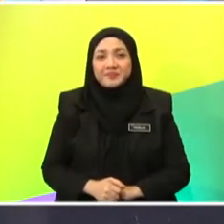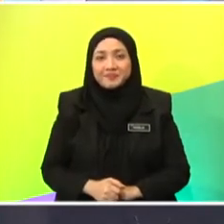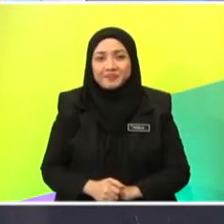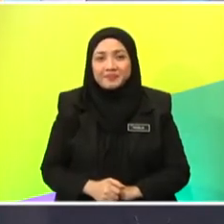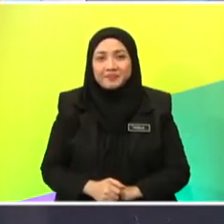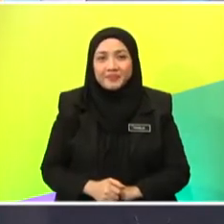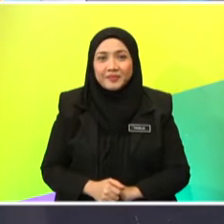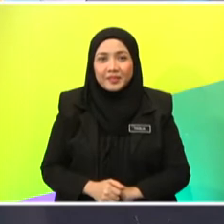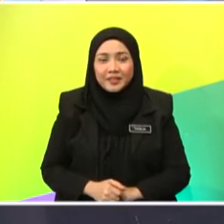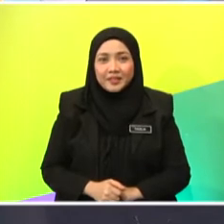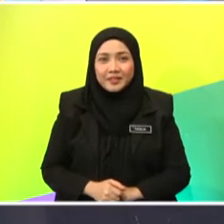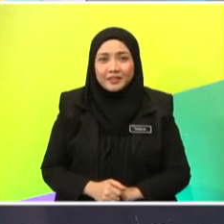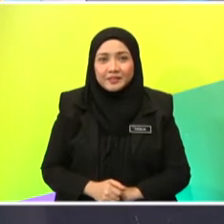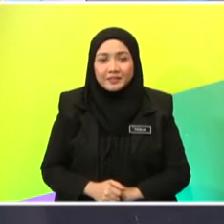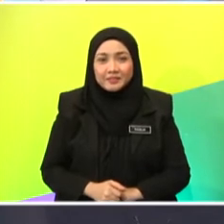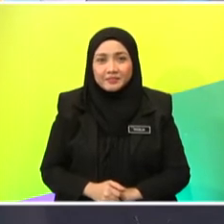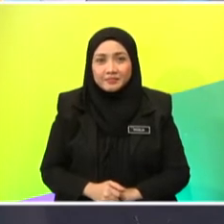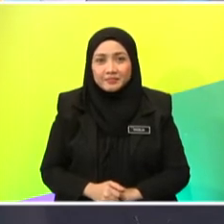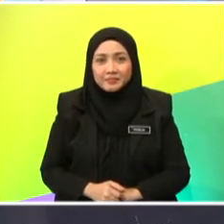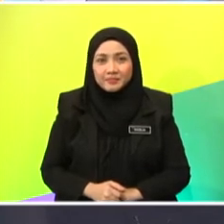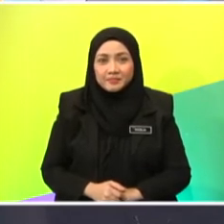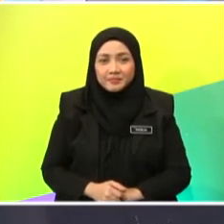boleh nyanyi oke oke